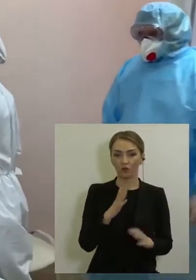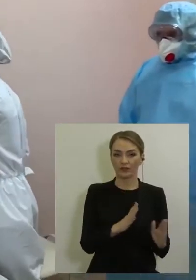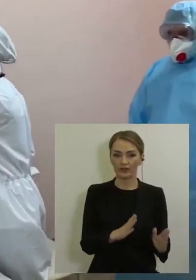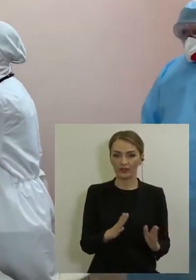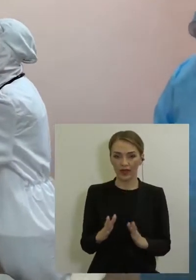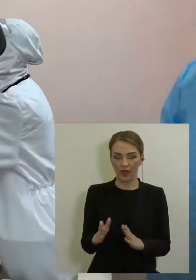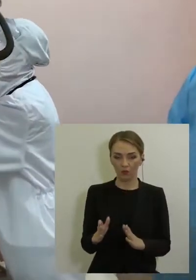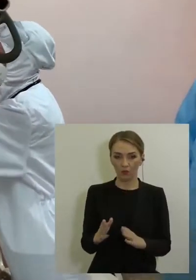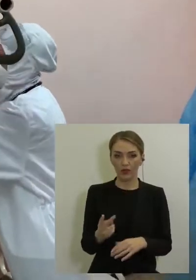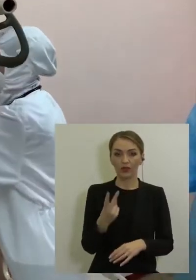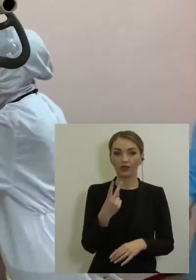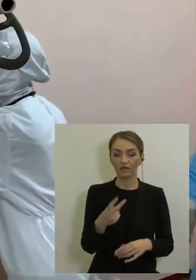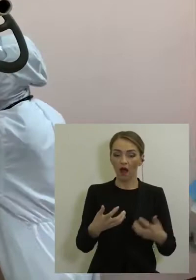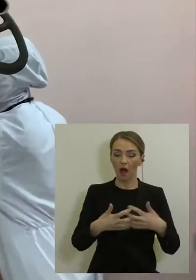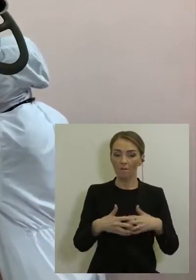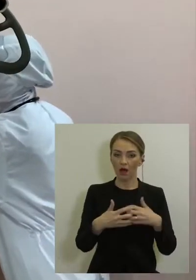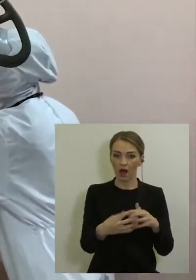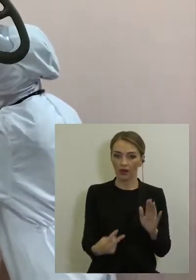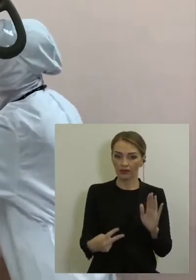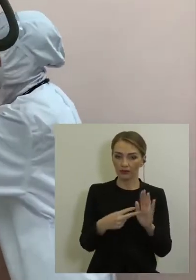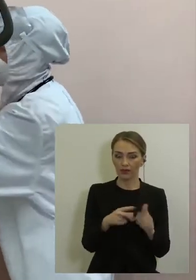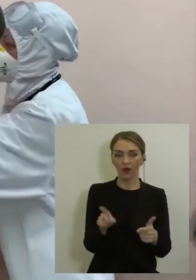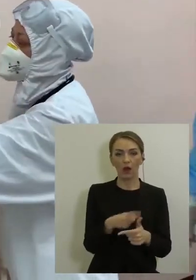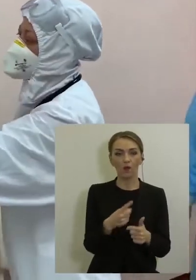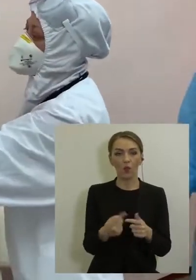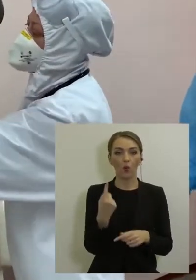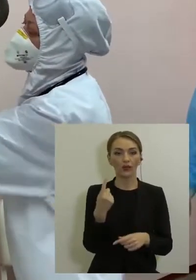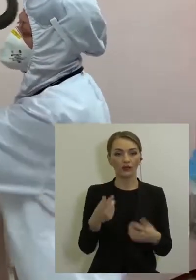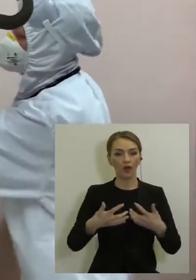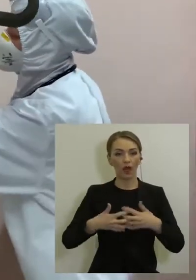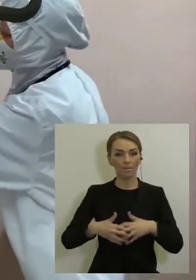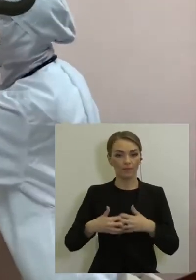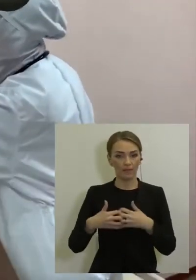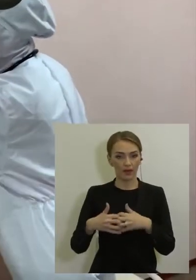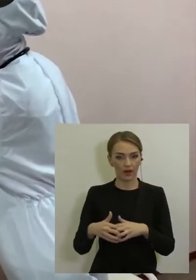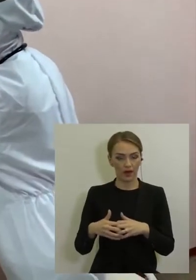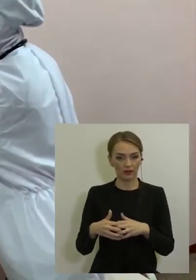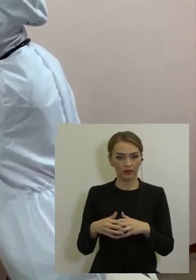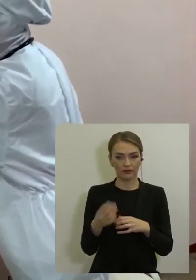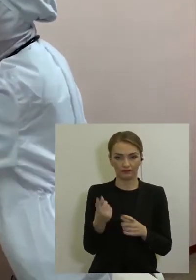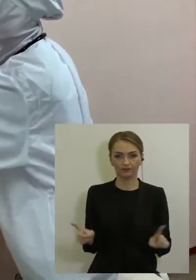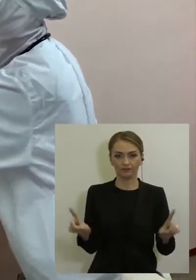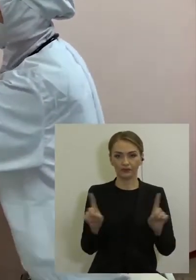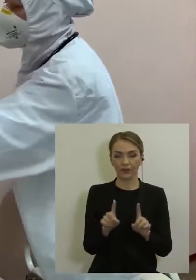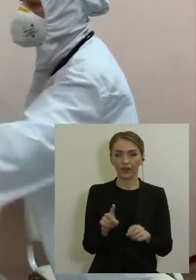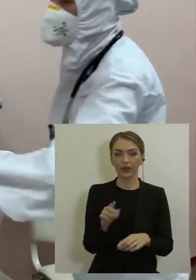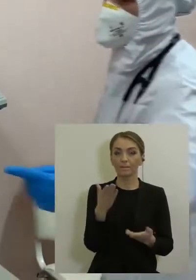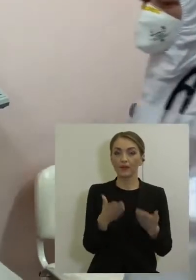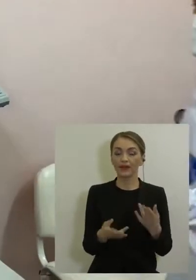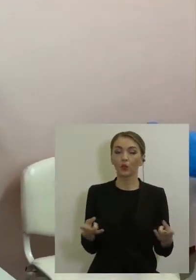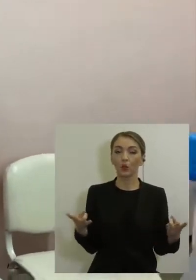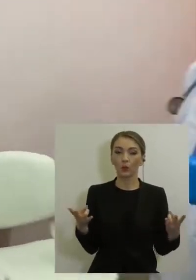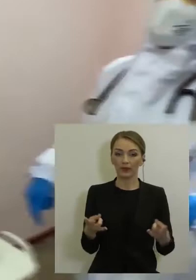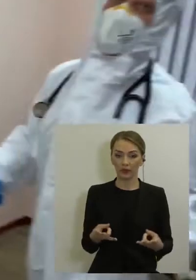або два апарати під'єднати, або один апарат Боброва і один апарат. Тобто при